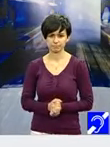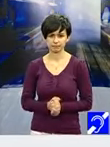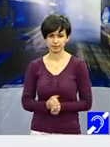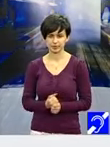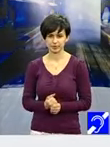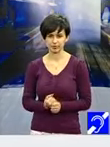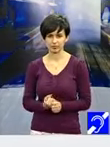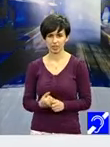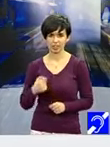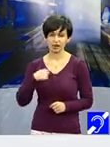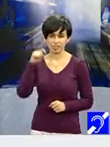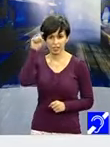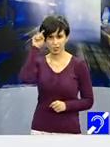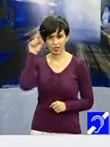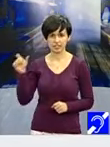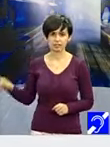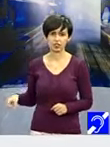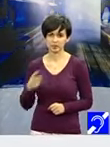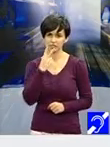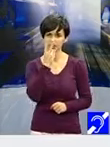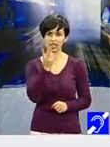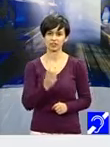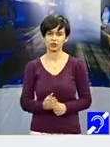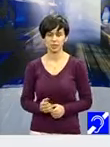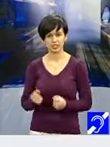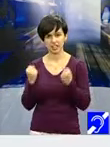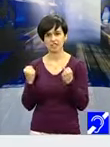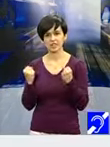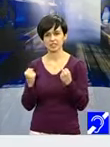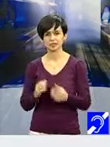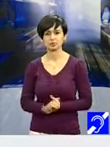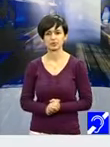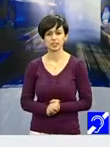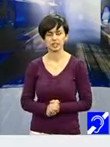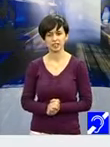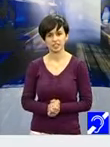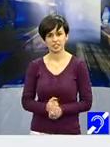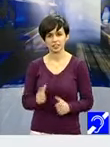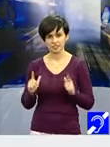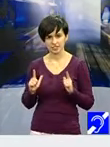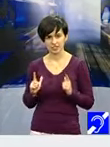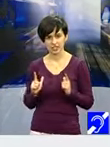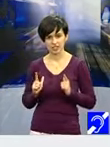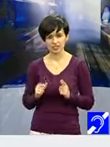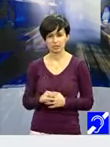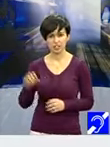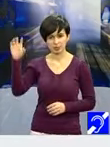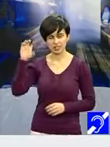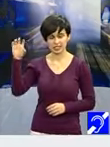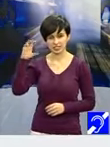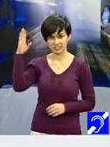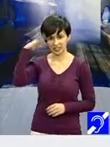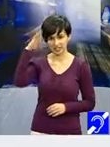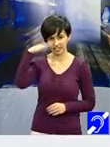că toți telespectatorii vă țin pumnii și vă așteptăm tot așa. Mulțumim, cu câștigătorii la Transilvania la zi. Încă o dată